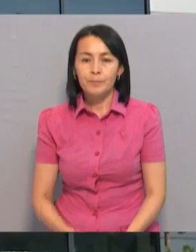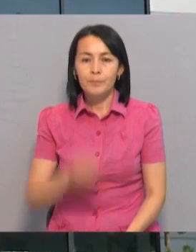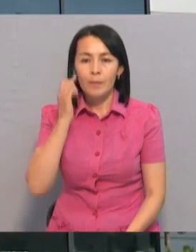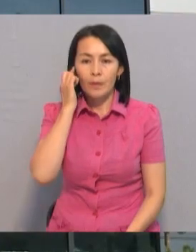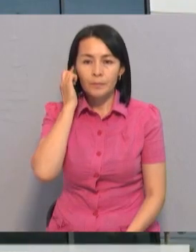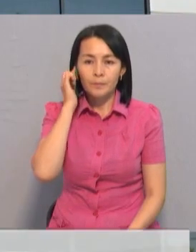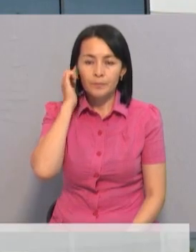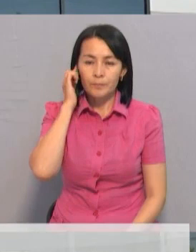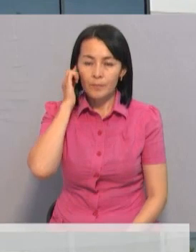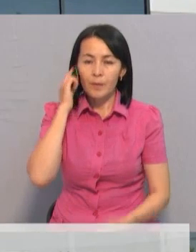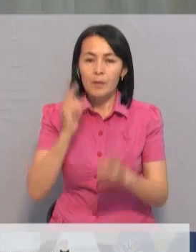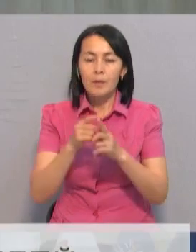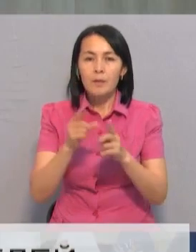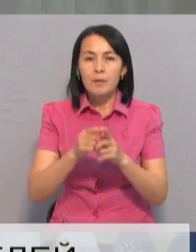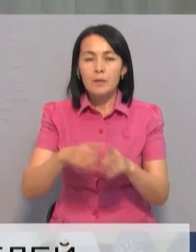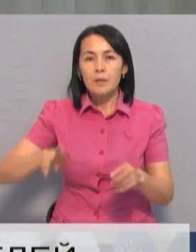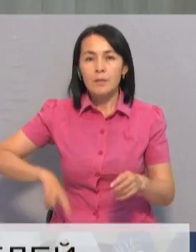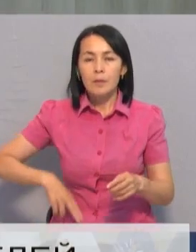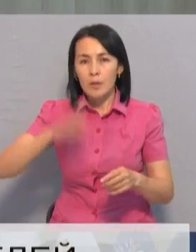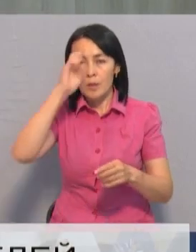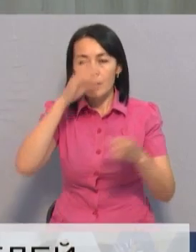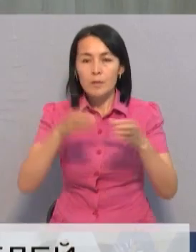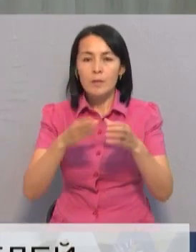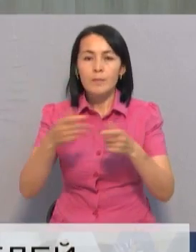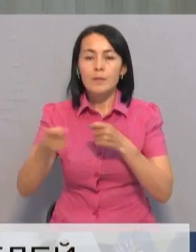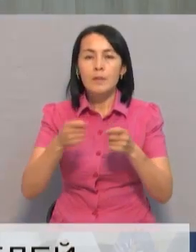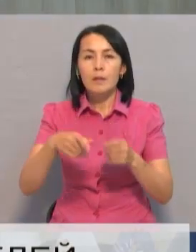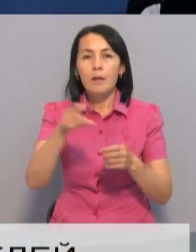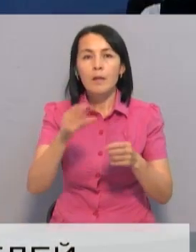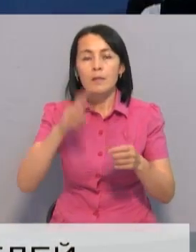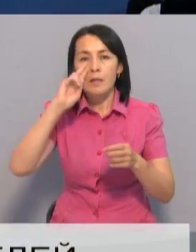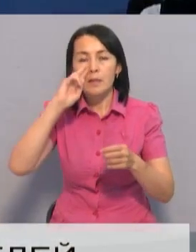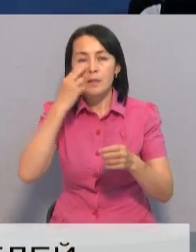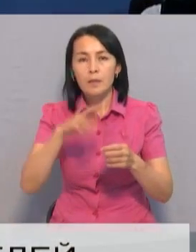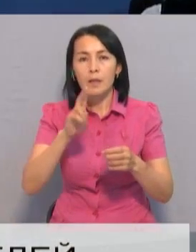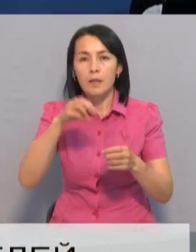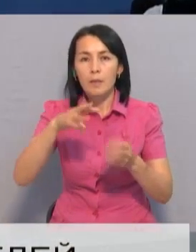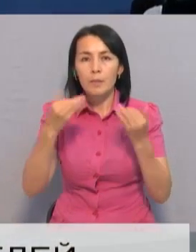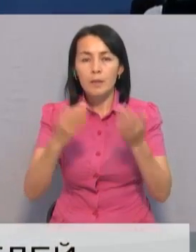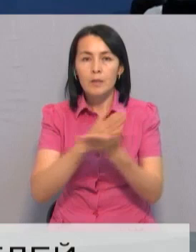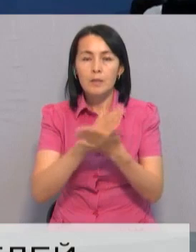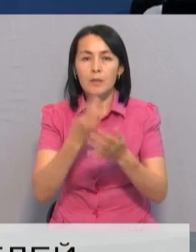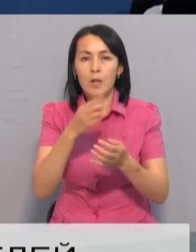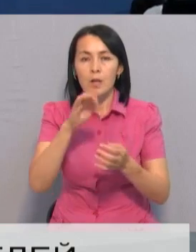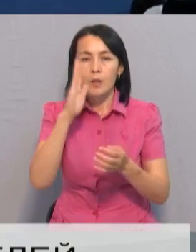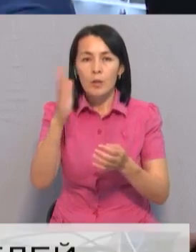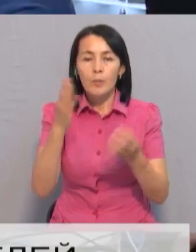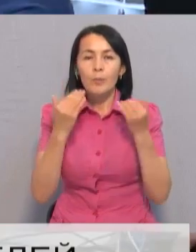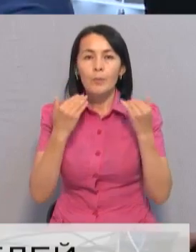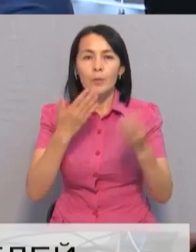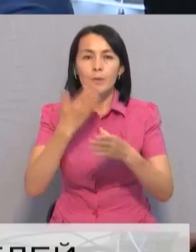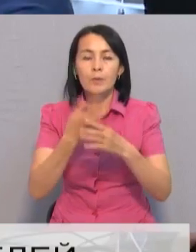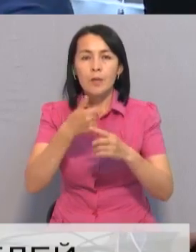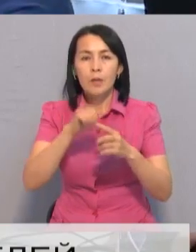По словам заместителя директора госкорпорации «Правительство для граждан» по городу Шымкент Кайрата Минлибекова, сотрудники ЦОНа будут оказывать